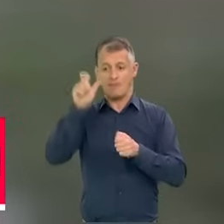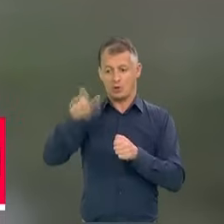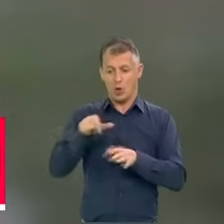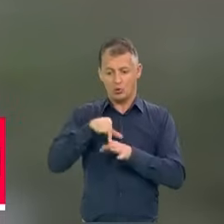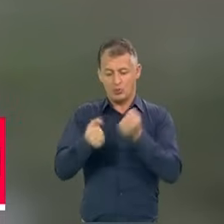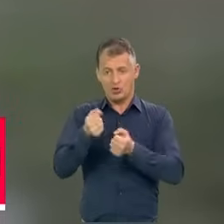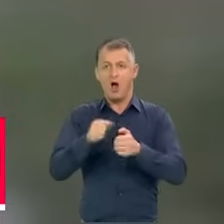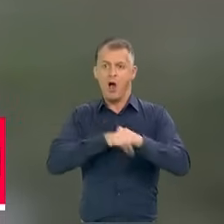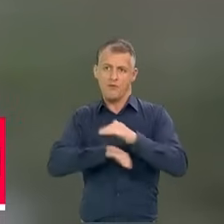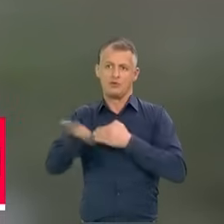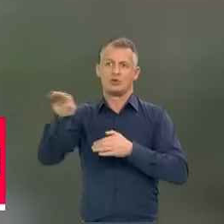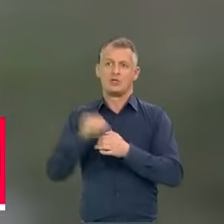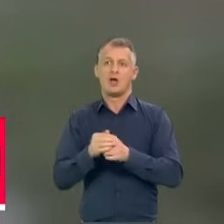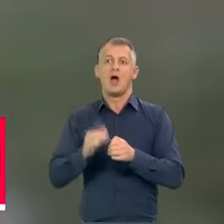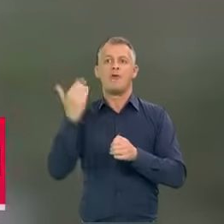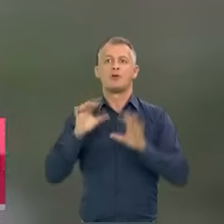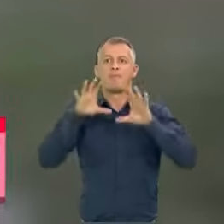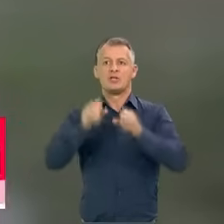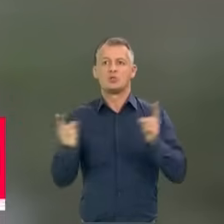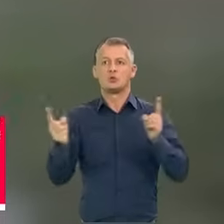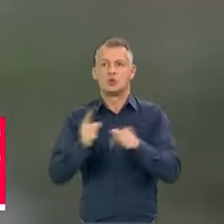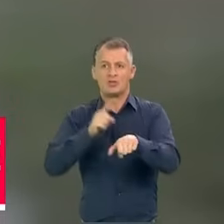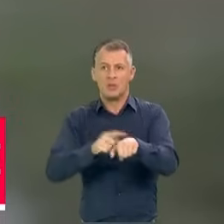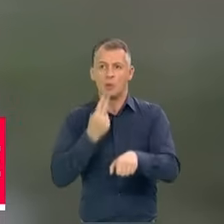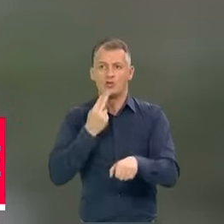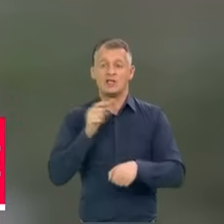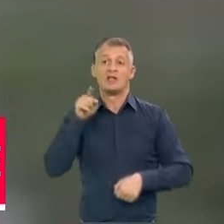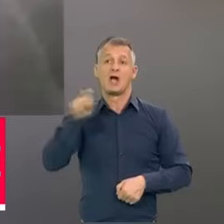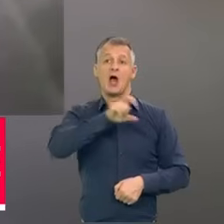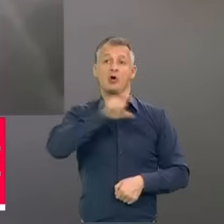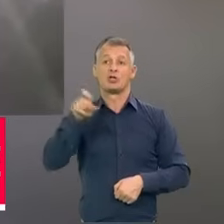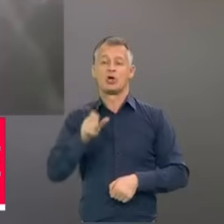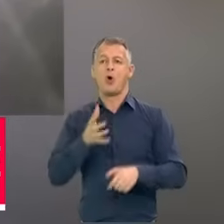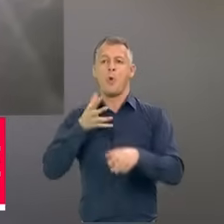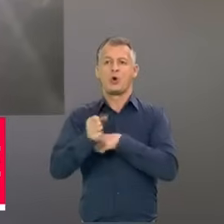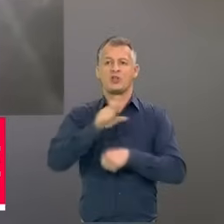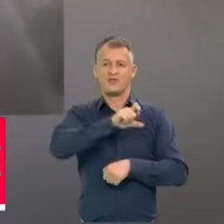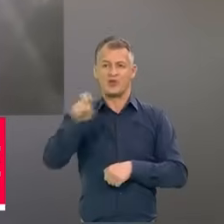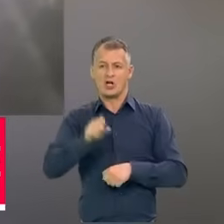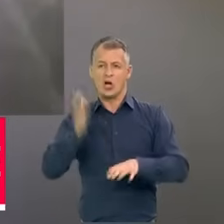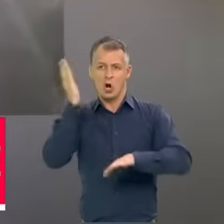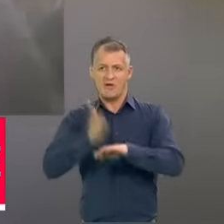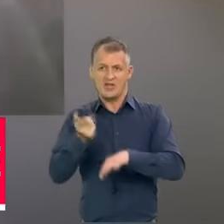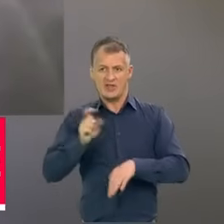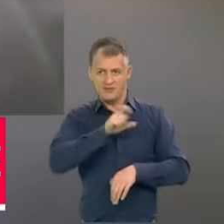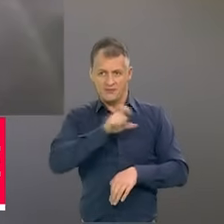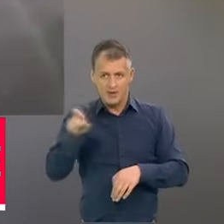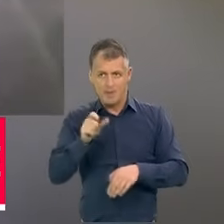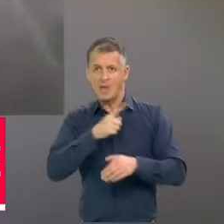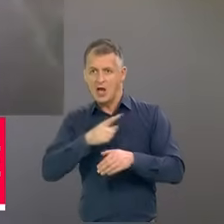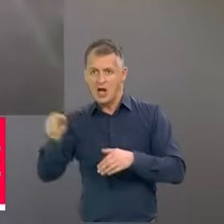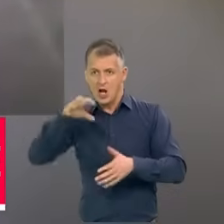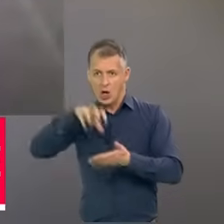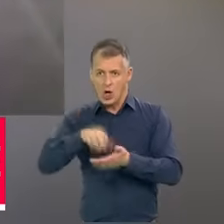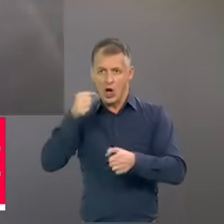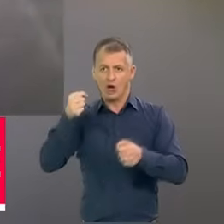fugit a fost prins la scurt timp de polițiști El este acuzat de ucidere din culpă vătămare corporală din culpă părăsirea locului